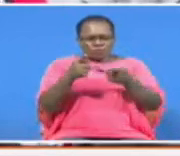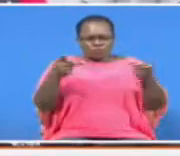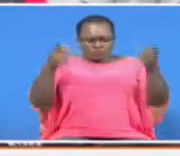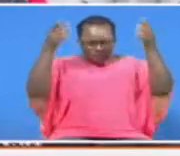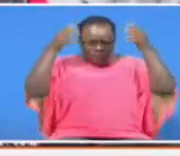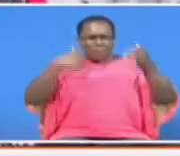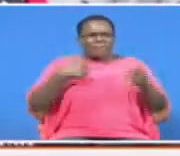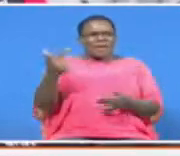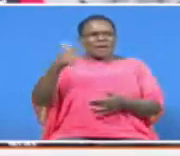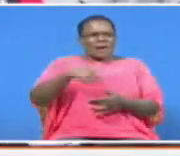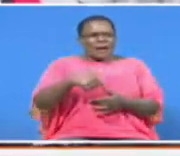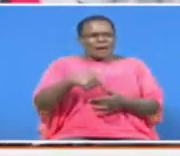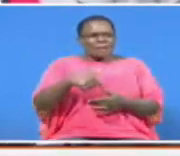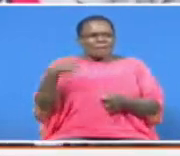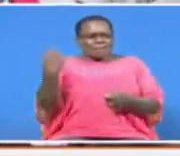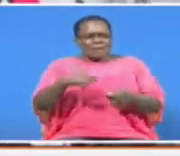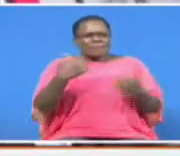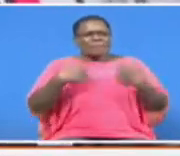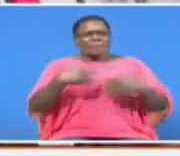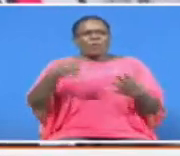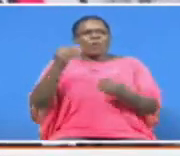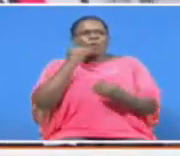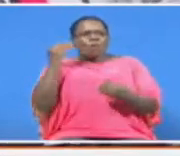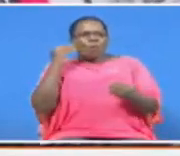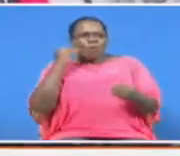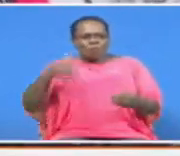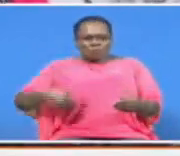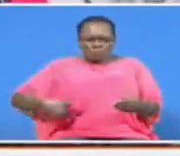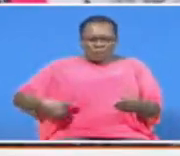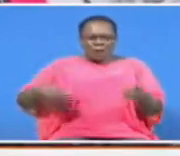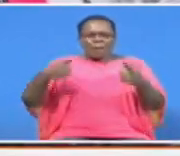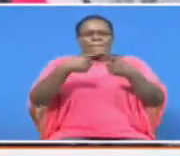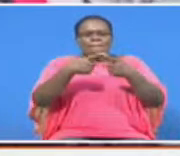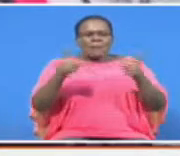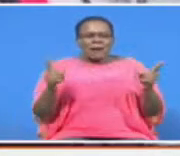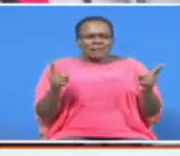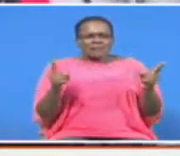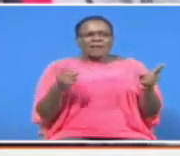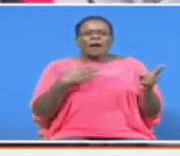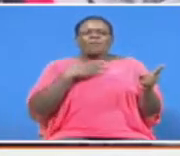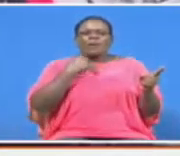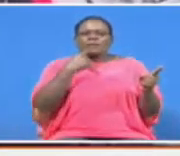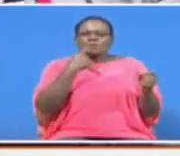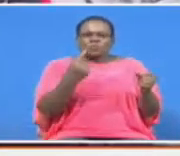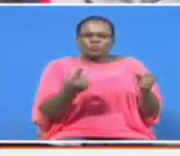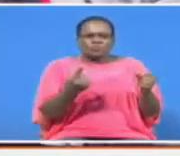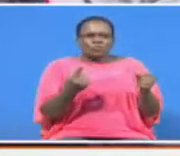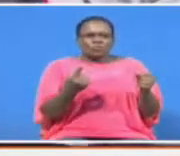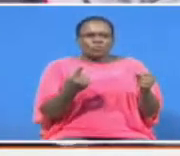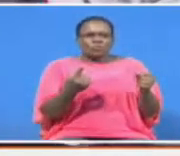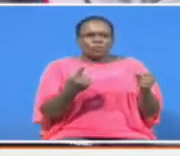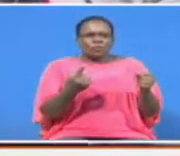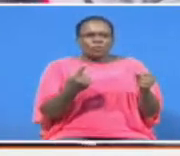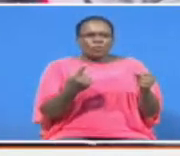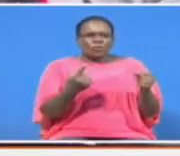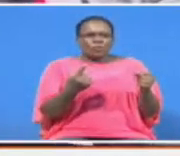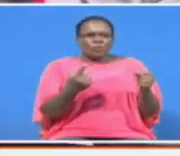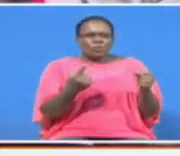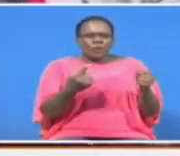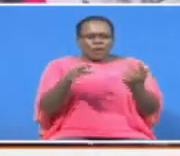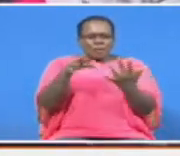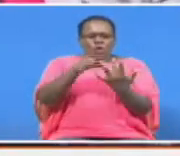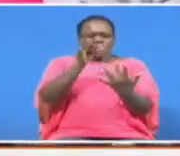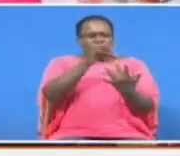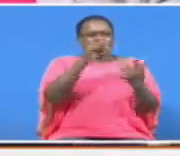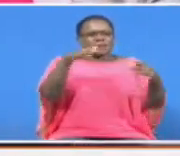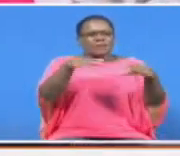kama sasa ningekuja hapa tupige sufuria watu wote wangeenda nyumbani wakiwa na njaa. Lakini ile ningetaka kusanya, kwa sababu nimekuwa nafasi na Mungu nikiwa nominated